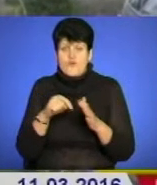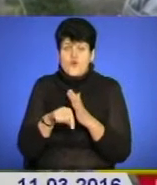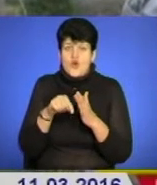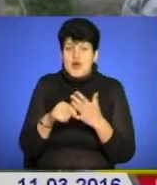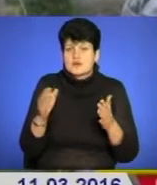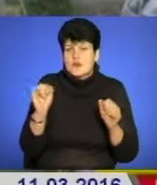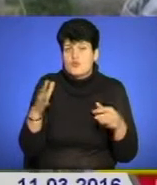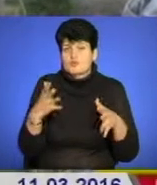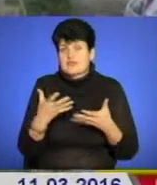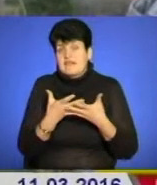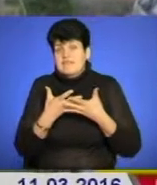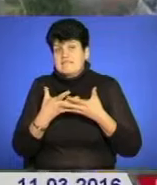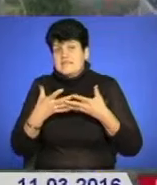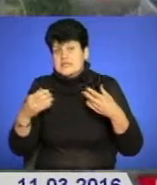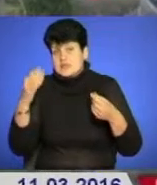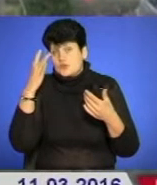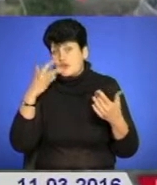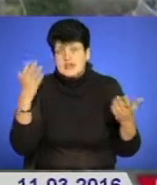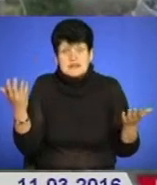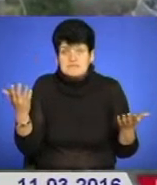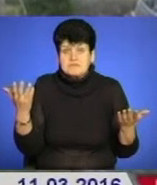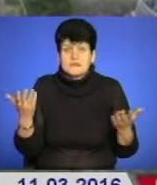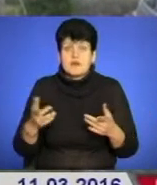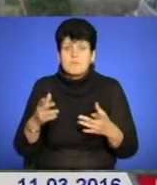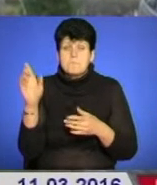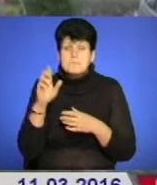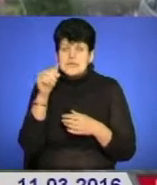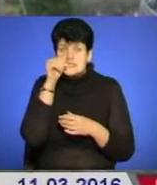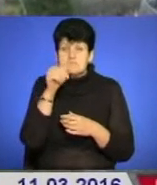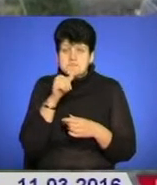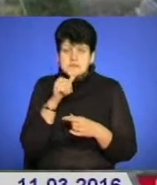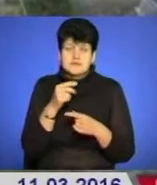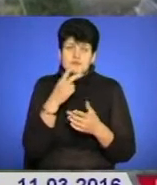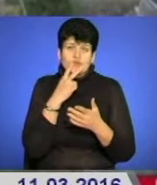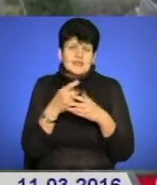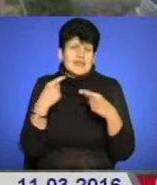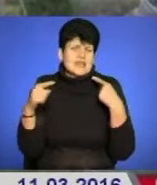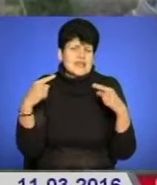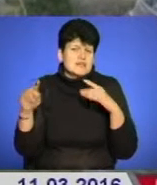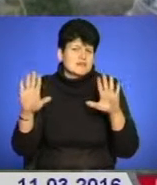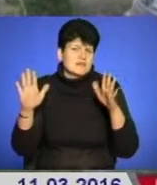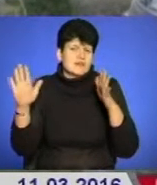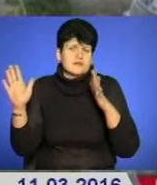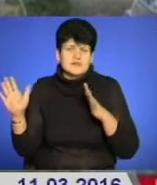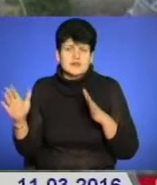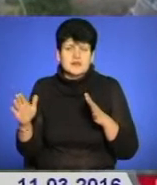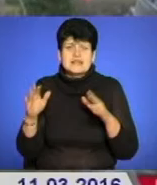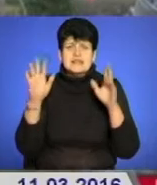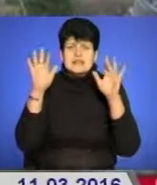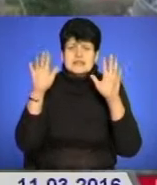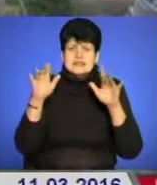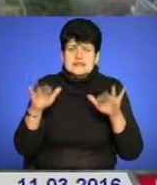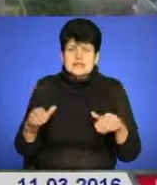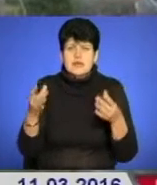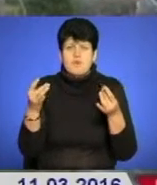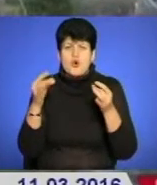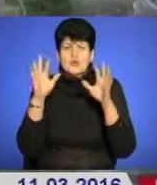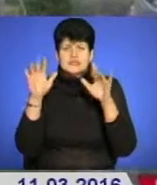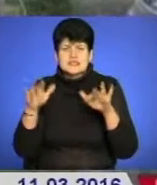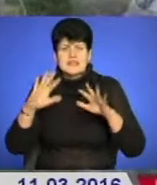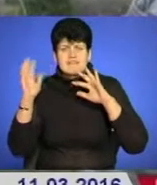і весняно-літнього характеру. Тому в березні місяці спостерігається найрізноманітніші явища погоди. І сніг, мокрий сніг,